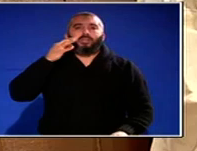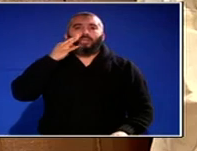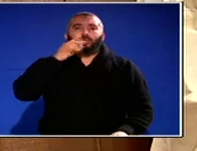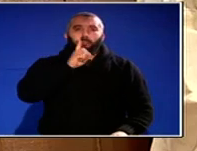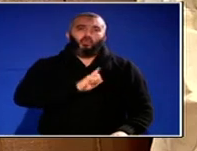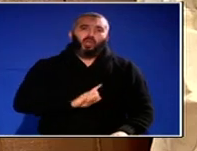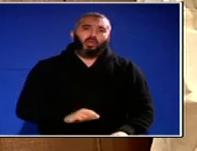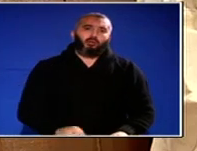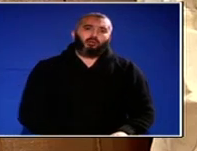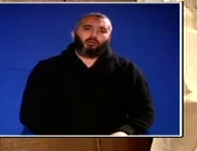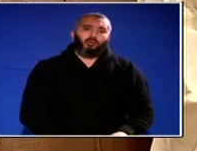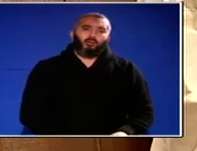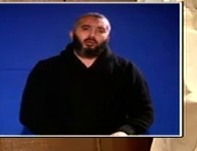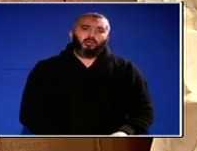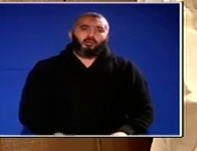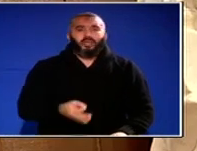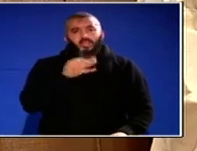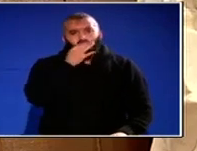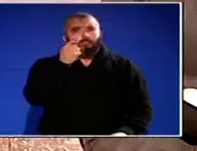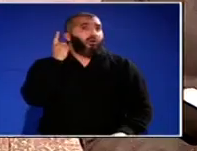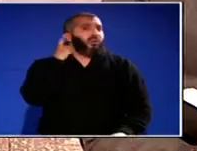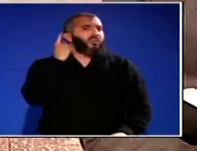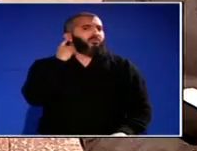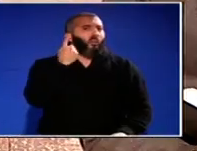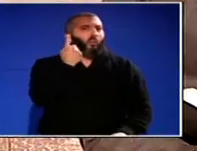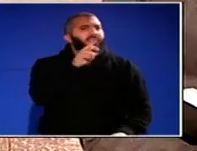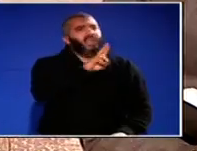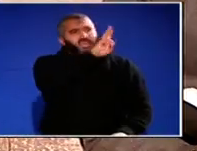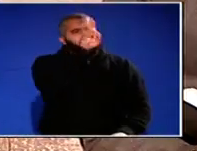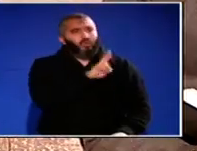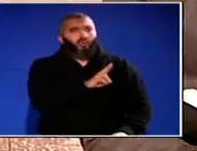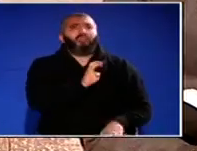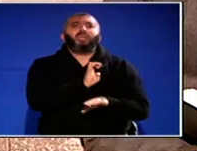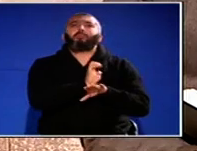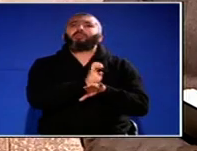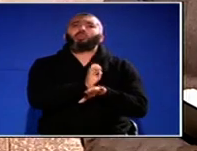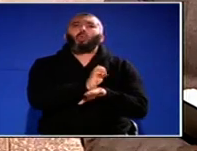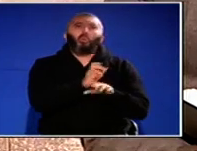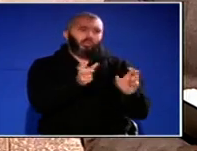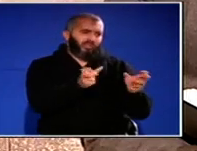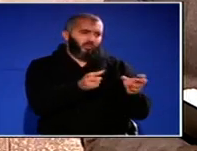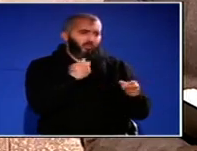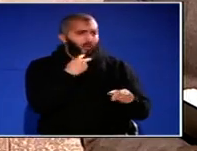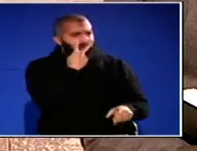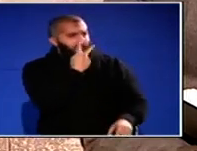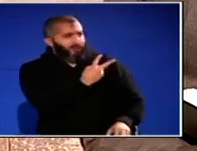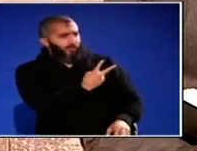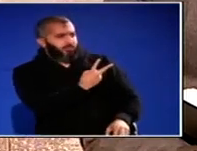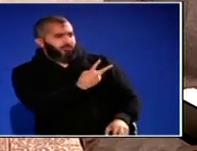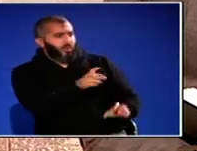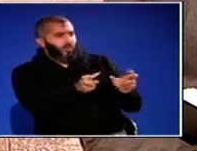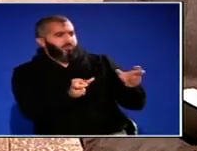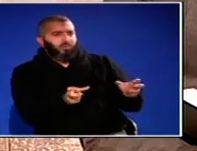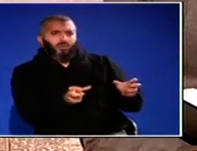أتبين القناة التي عرضت الحصة، ولكن أنه السؤال كان حول صحابي تكلم مع الله سبحانه وتعالى بدون حجاب وهو عبد